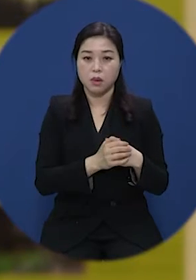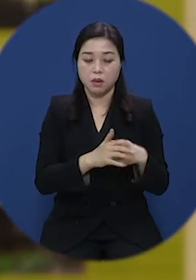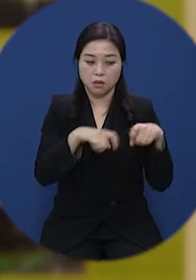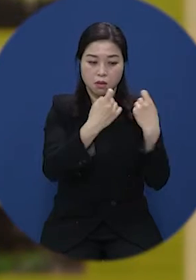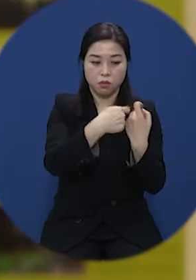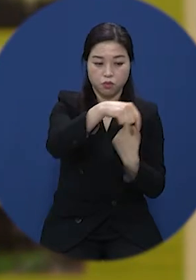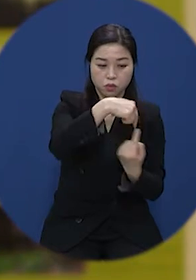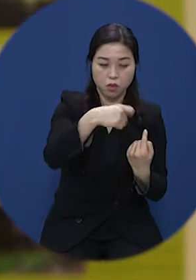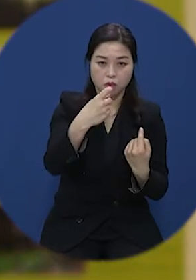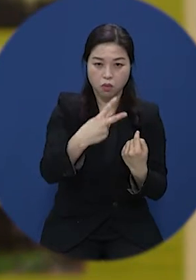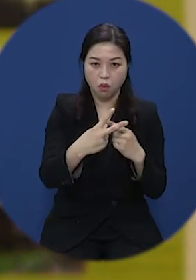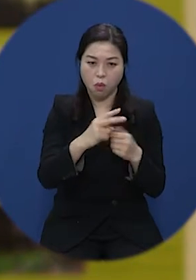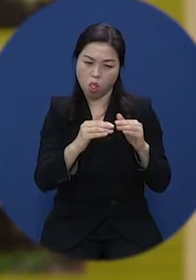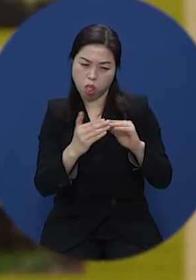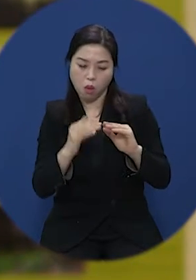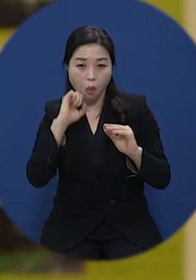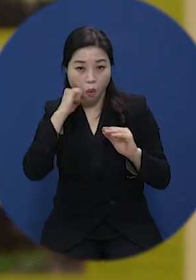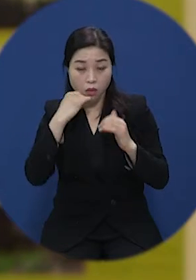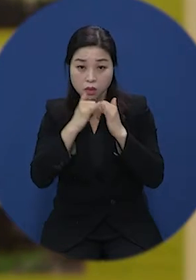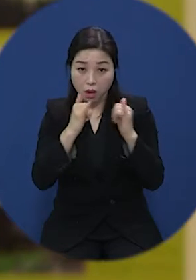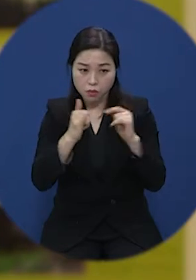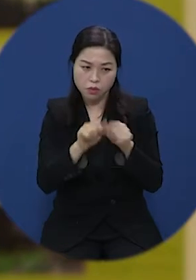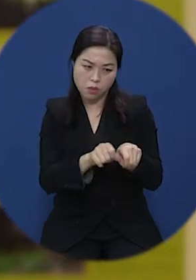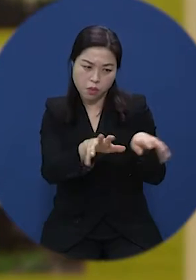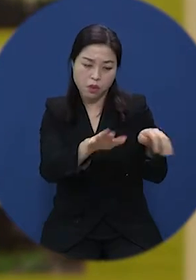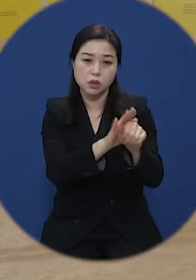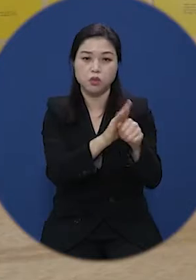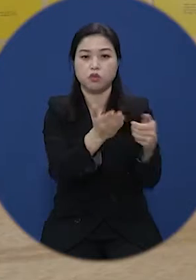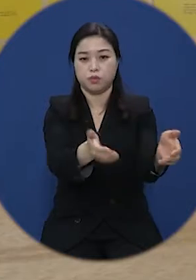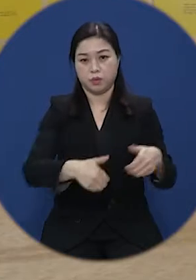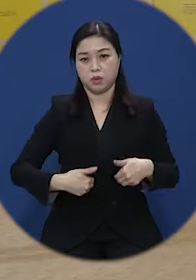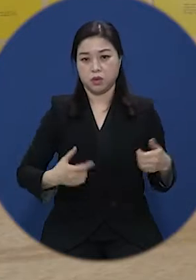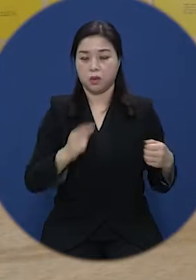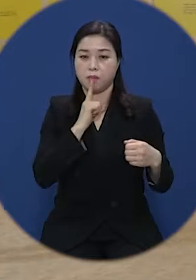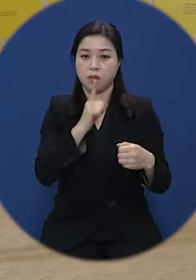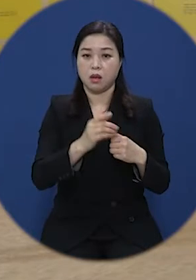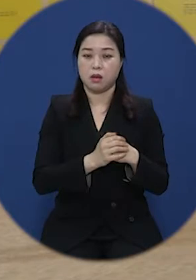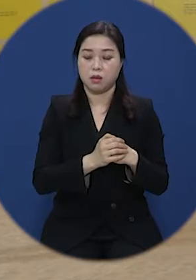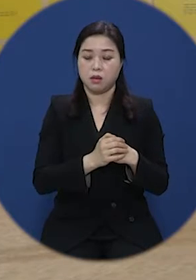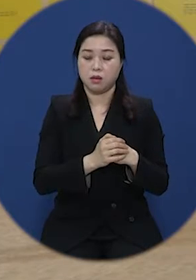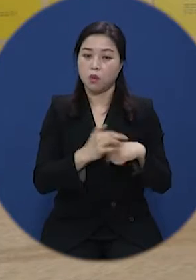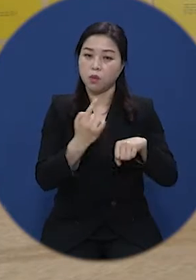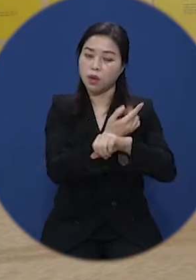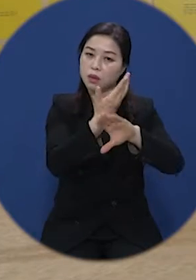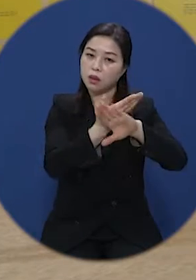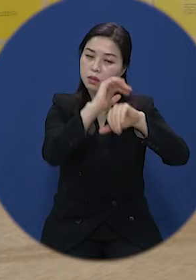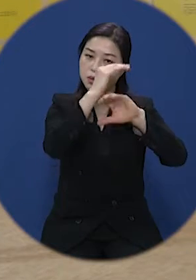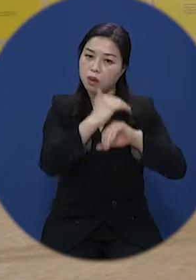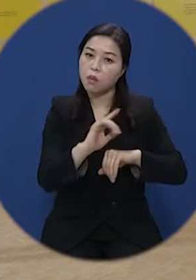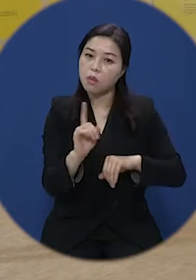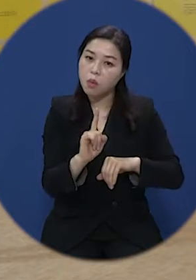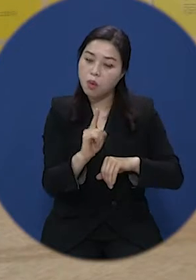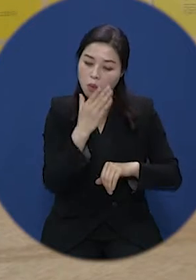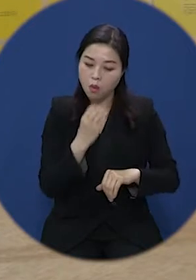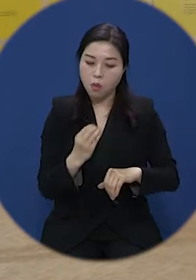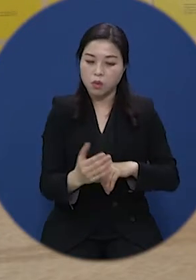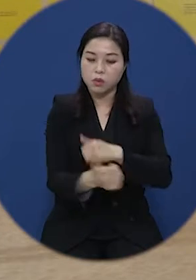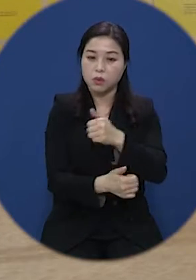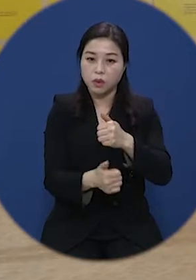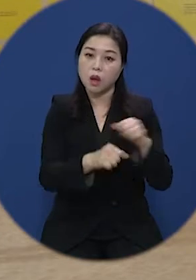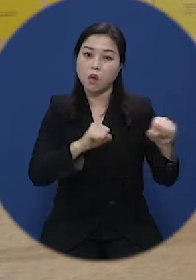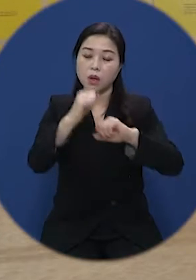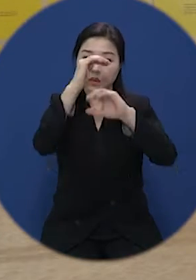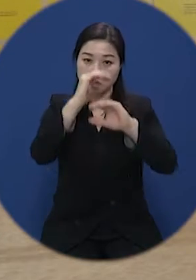아니라 저소득층까지 범위를 확대해야 한다는 건데요. 이 밖에도 어떤 논의가 이뤄졌는지 계속해서